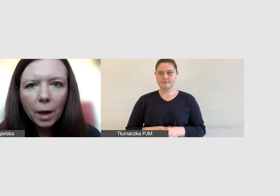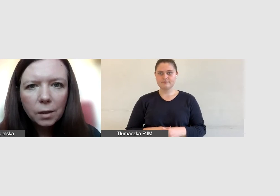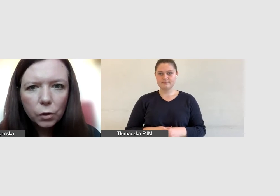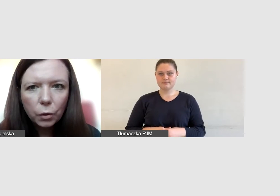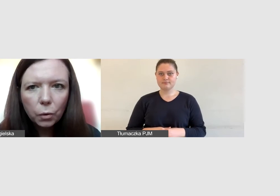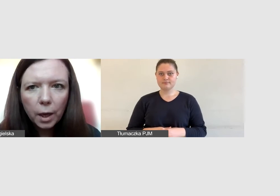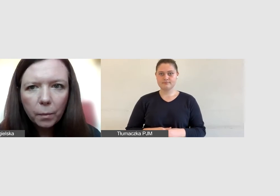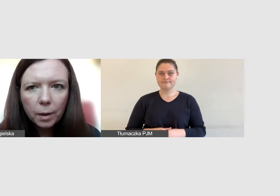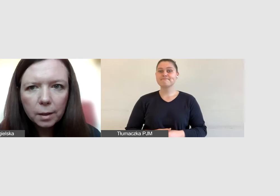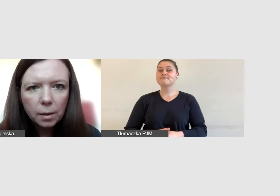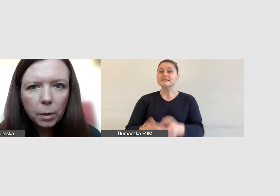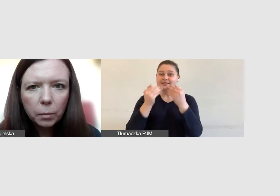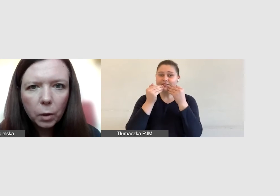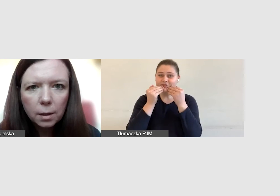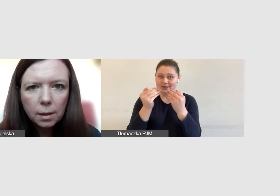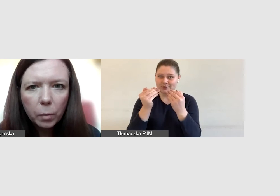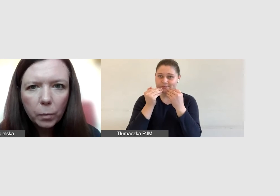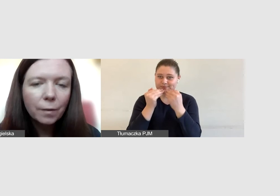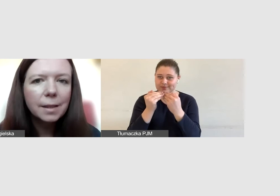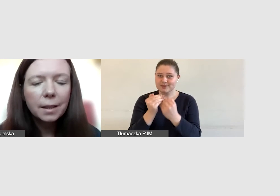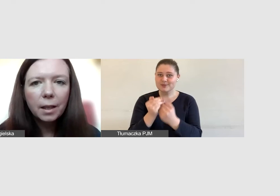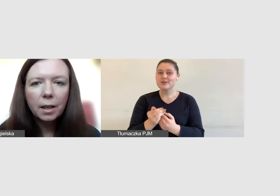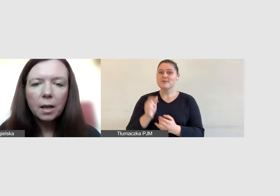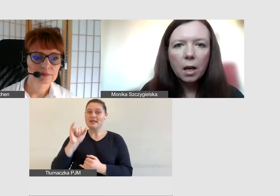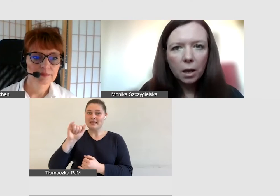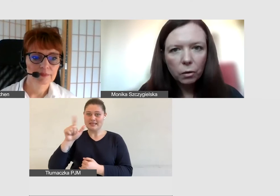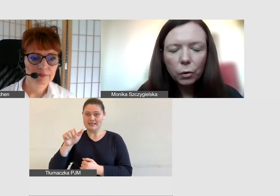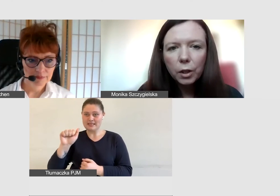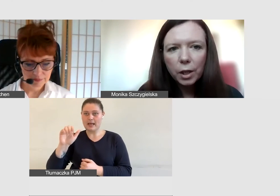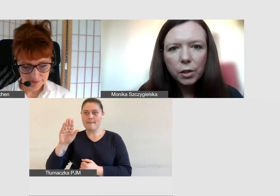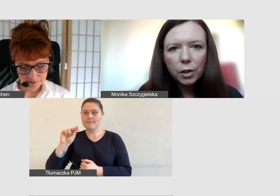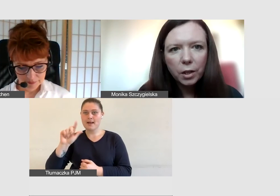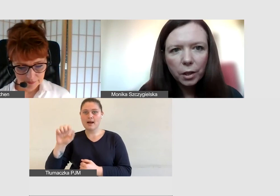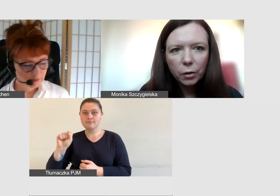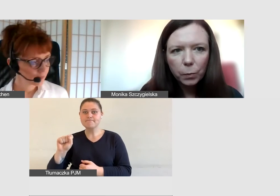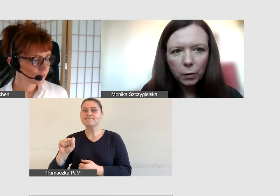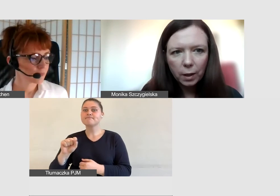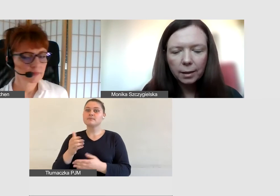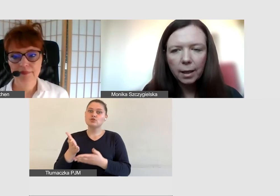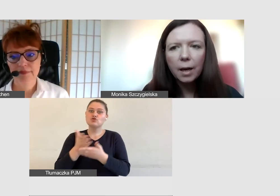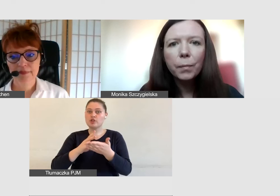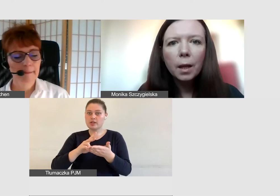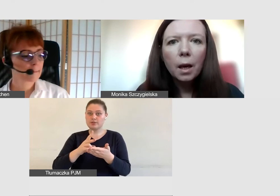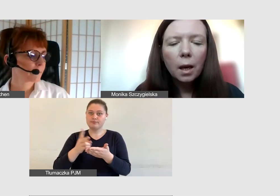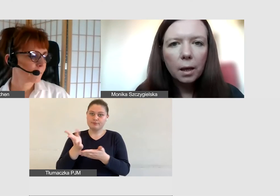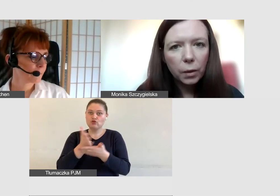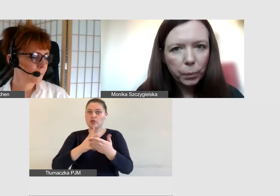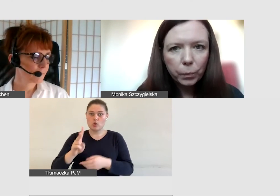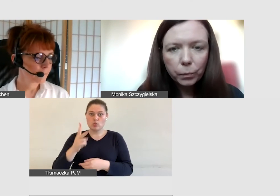bardzo dziękujemy Izabeli Mrochen za poprowadzenie drugiej części naszego spotkania